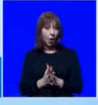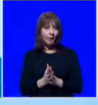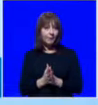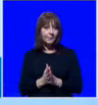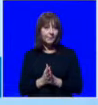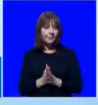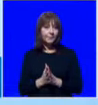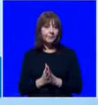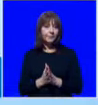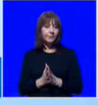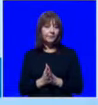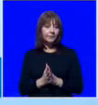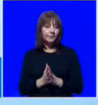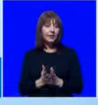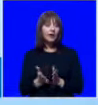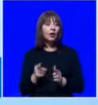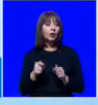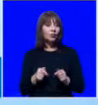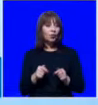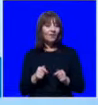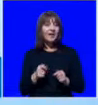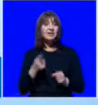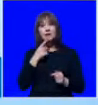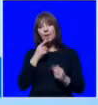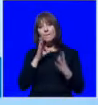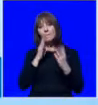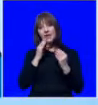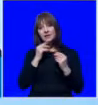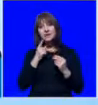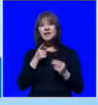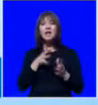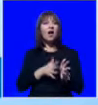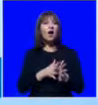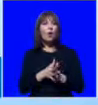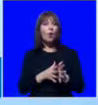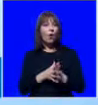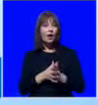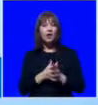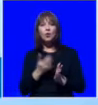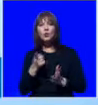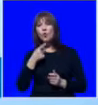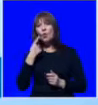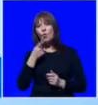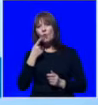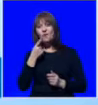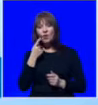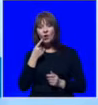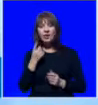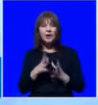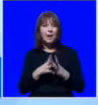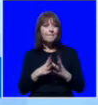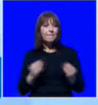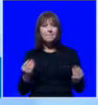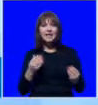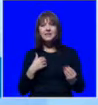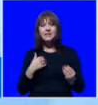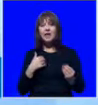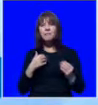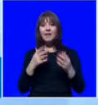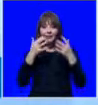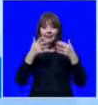са, пак казах, това са приказки на хора, които говорят разни неща, без да имат реална база